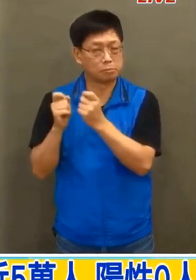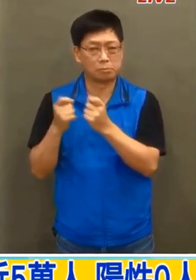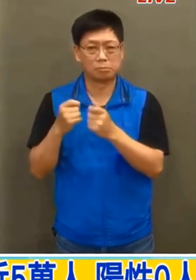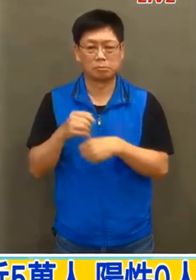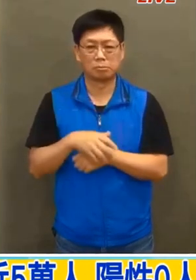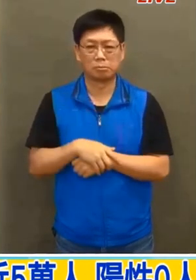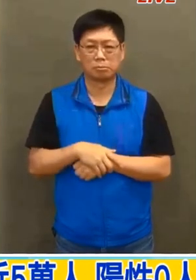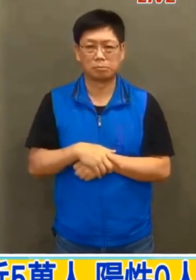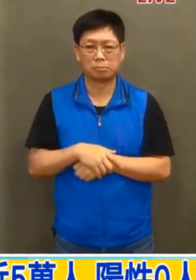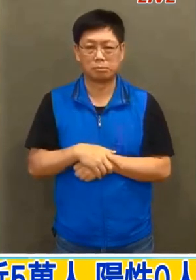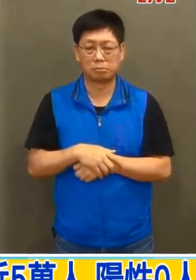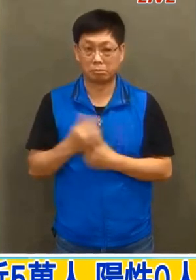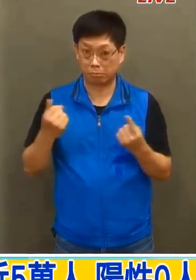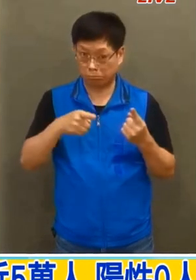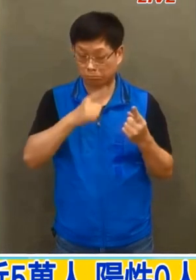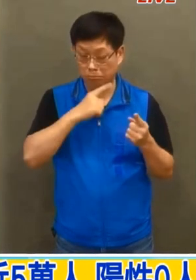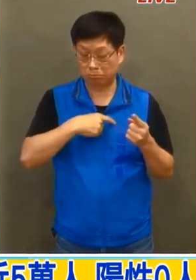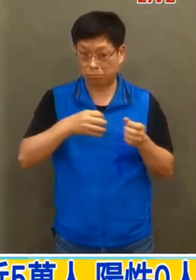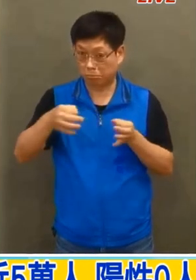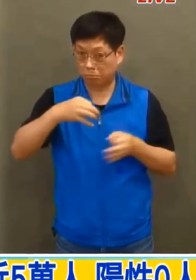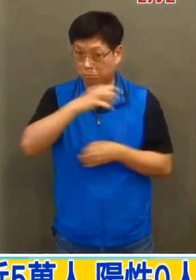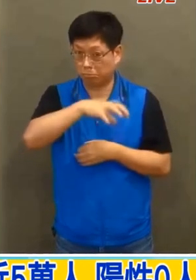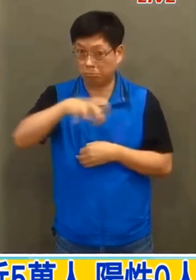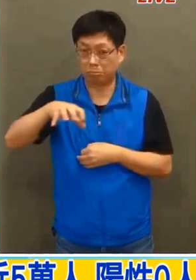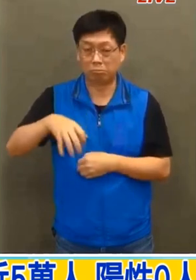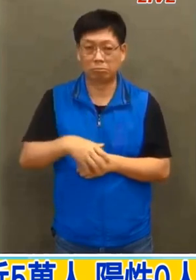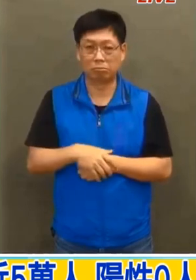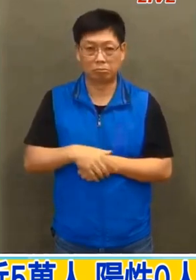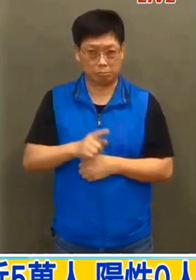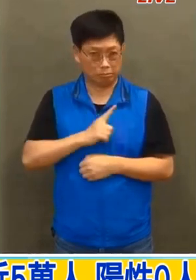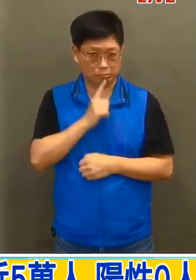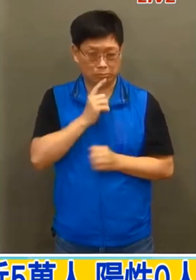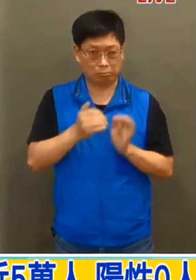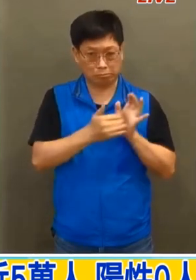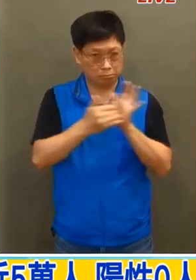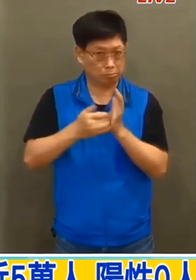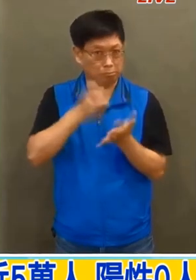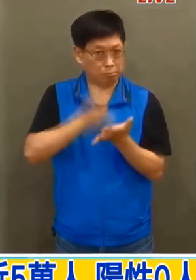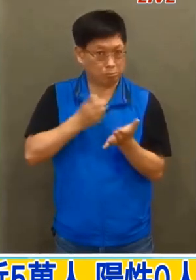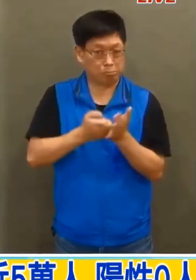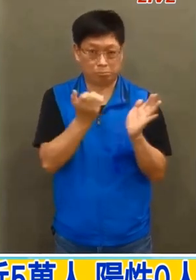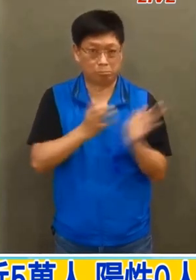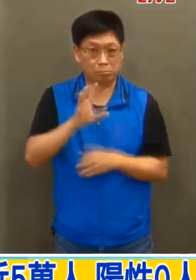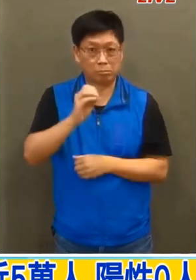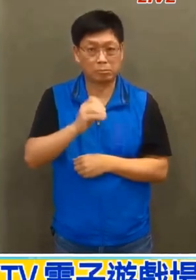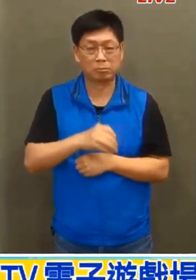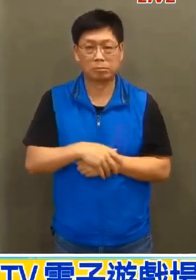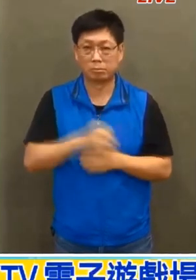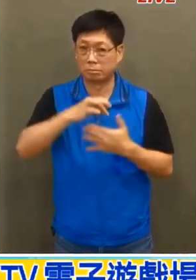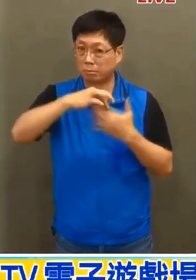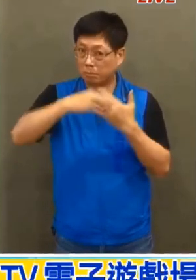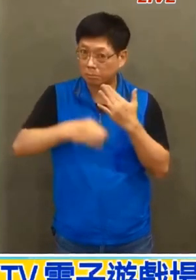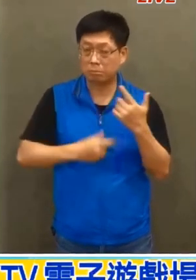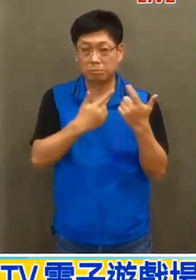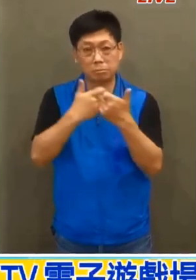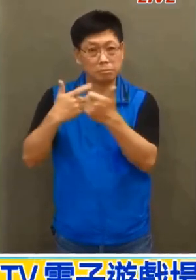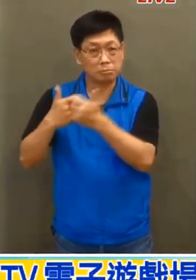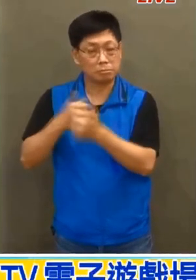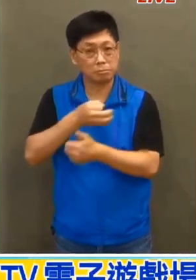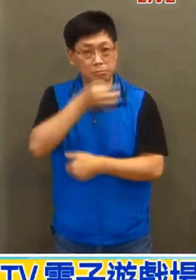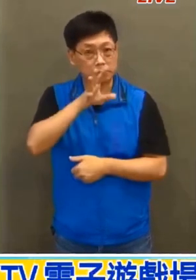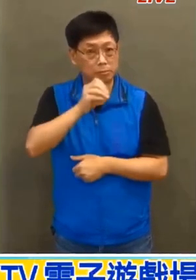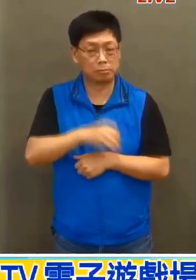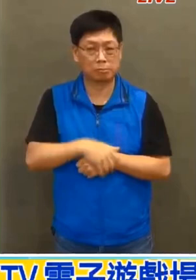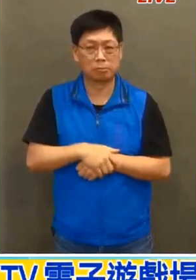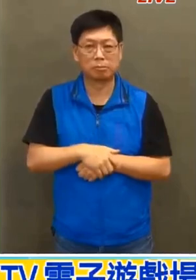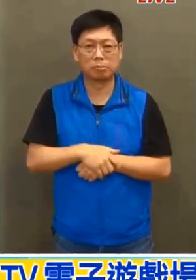面这些行业有没有做好相关的准备，如何做好配套的措施，